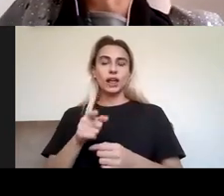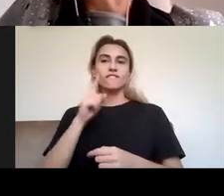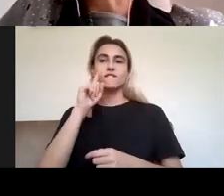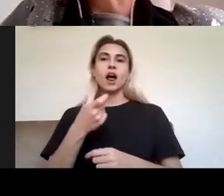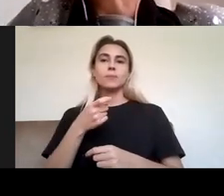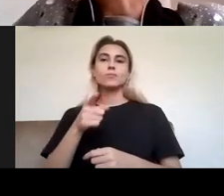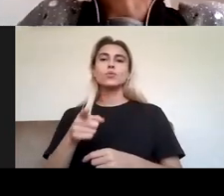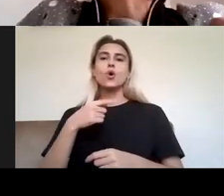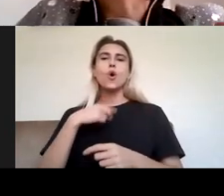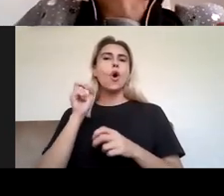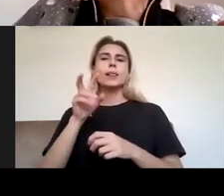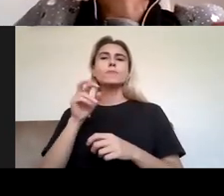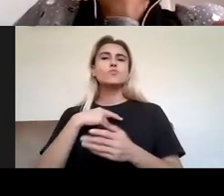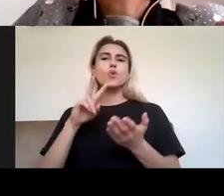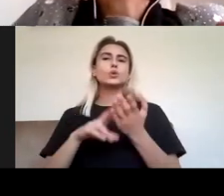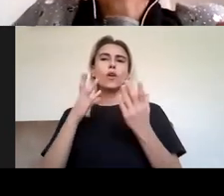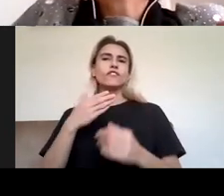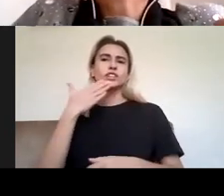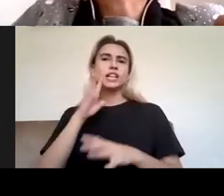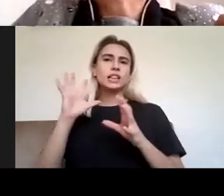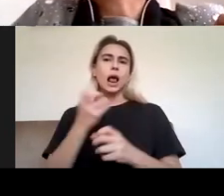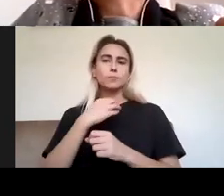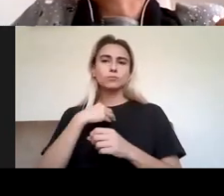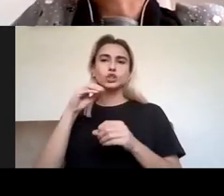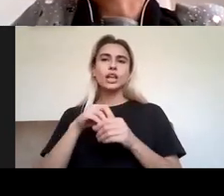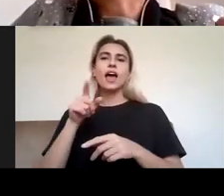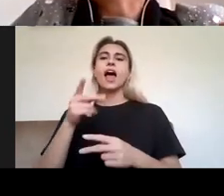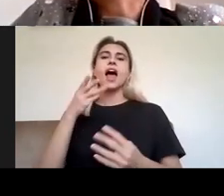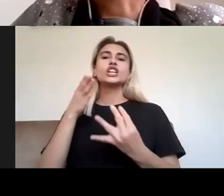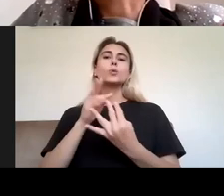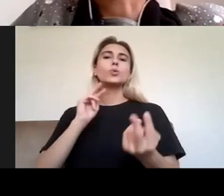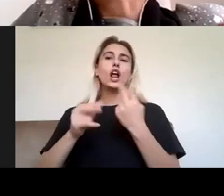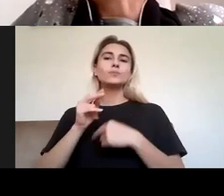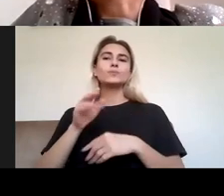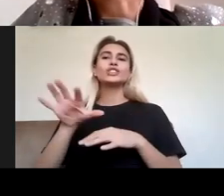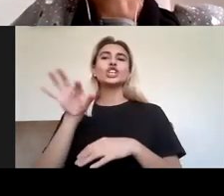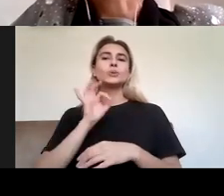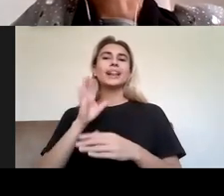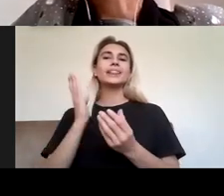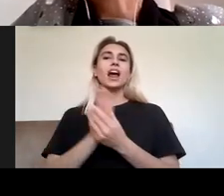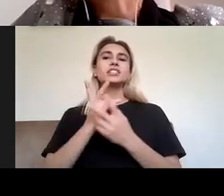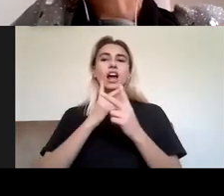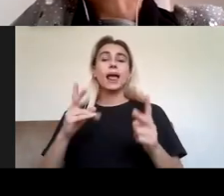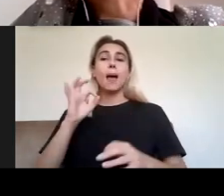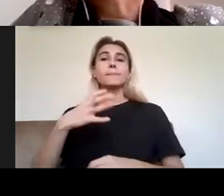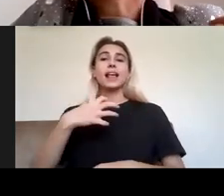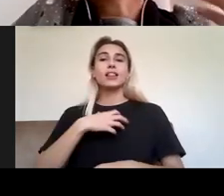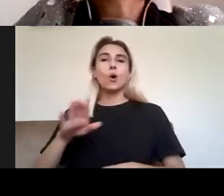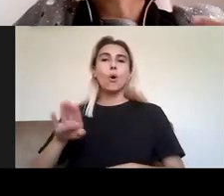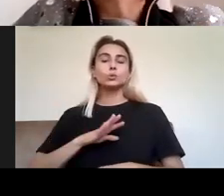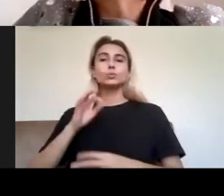öğretim üyesi olarak böyle bir fırsatı da yakaladığım için erişilebilir ulaşımla ilgili bir seçimlik ders açarak da hem kendi öğrencilerime ulaşım